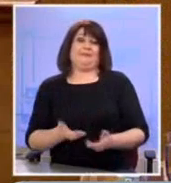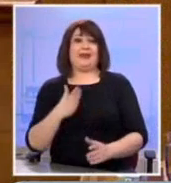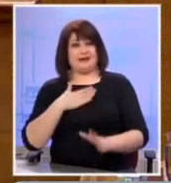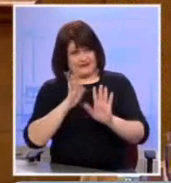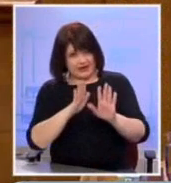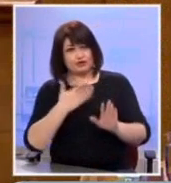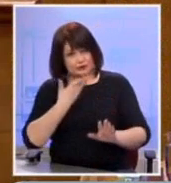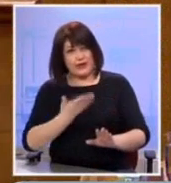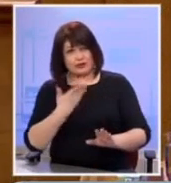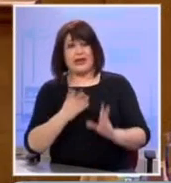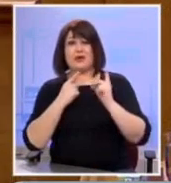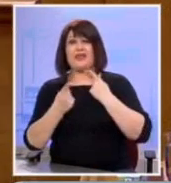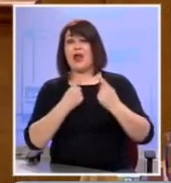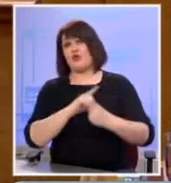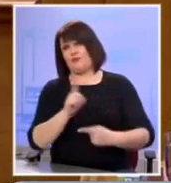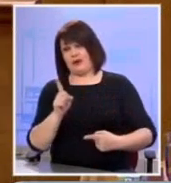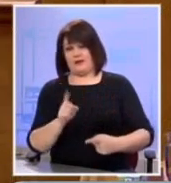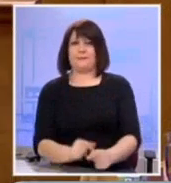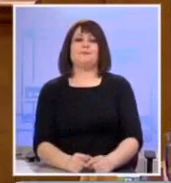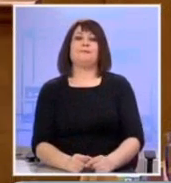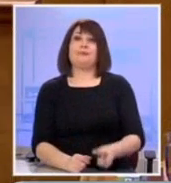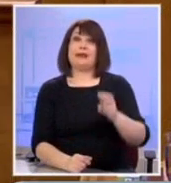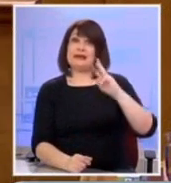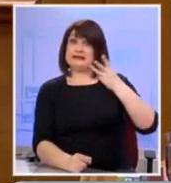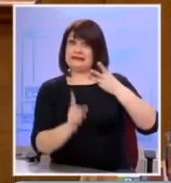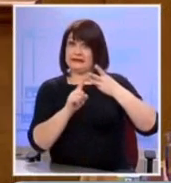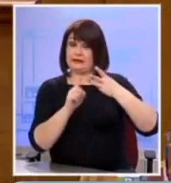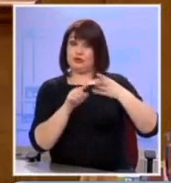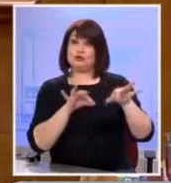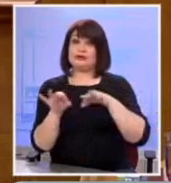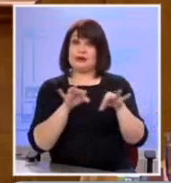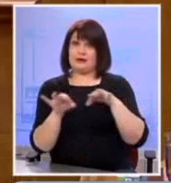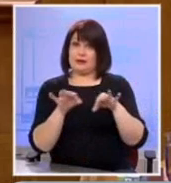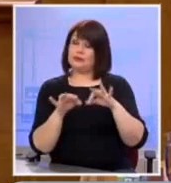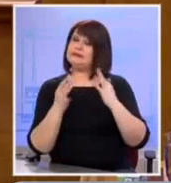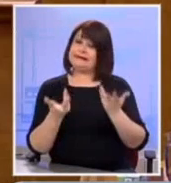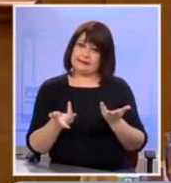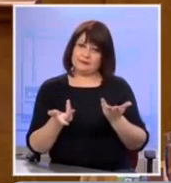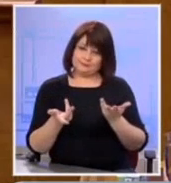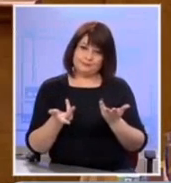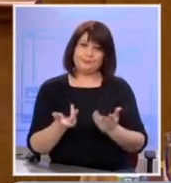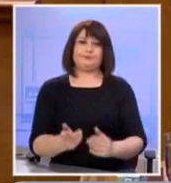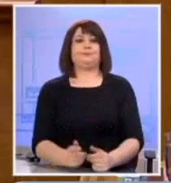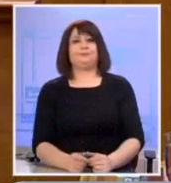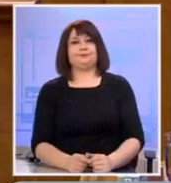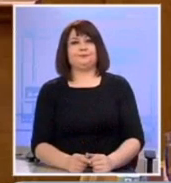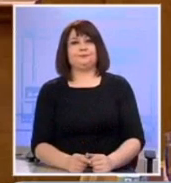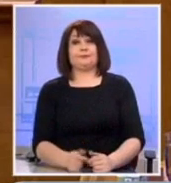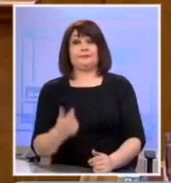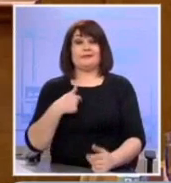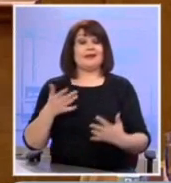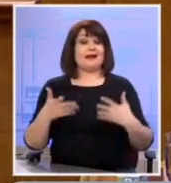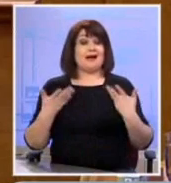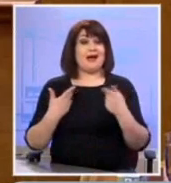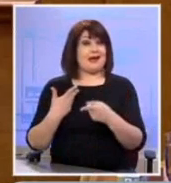Υπουργέ, ολοκληρώστε. Λοιπόν, το τρίτο σχέδιο λοιπόν είναι το εξής. Και αυτή τη χάρη δεν θα σας την